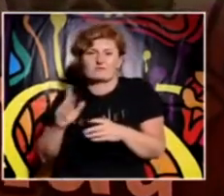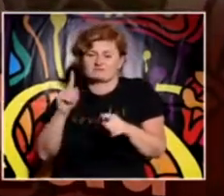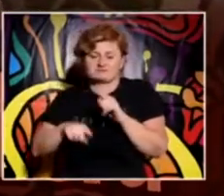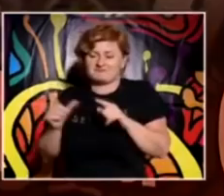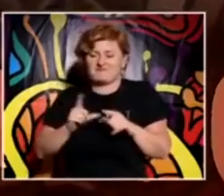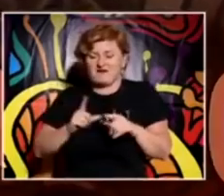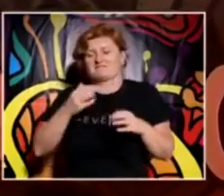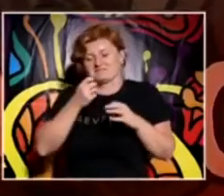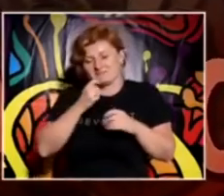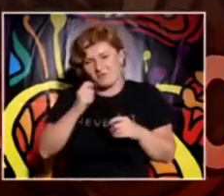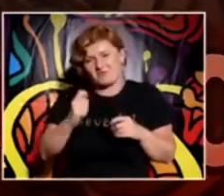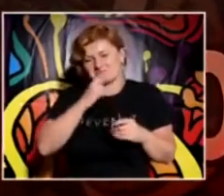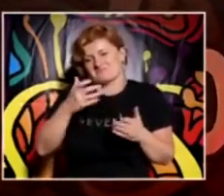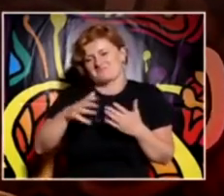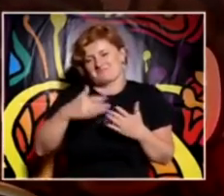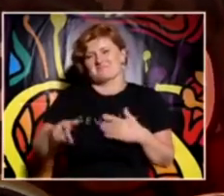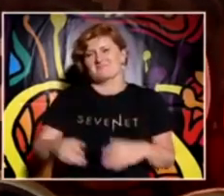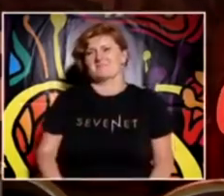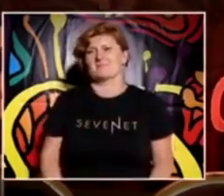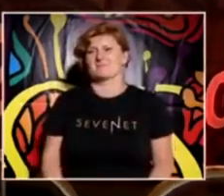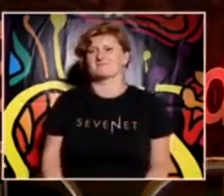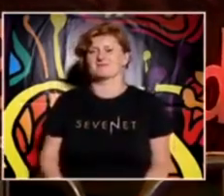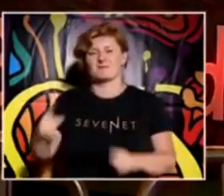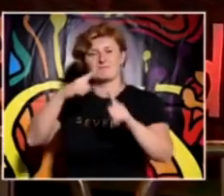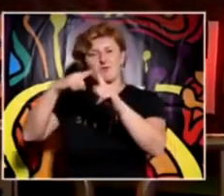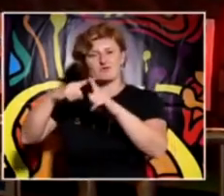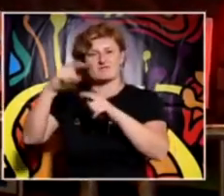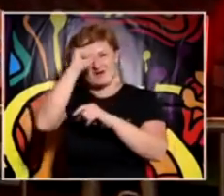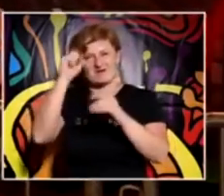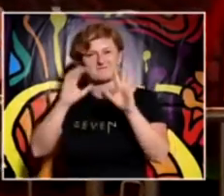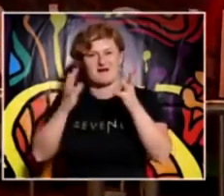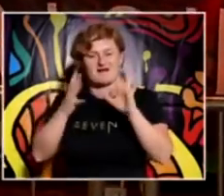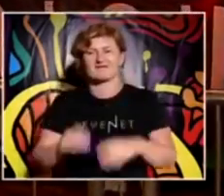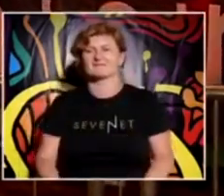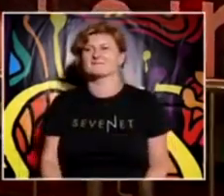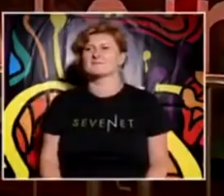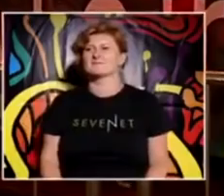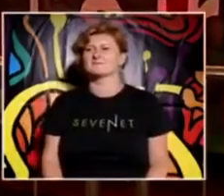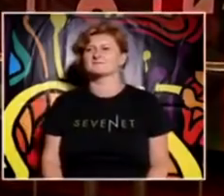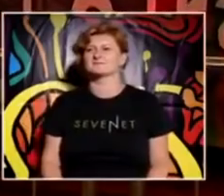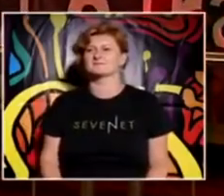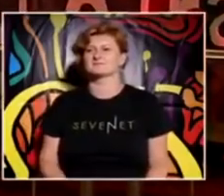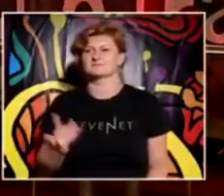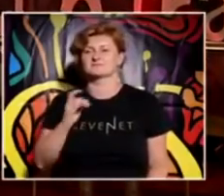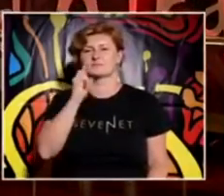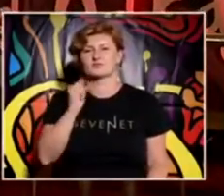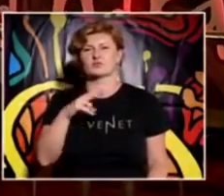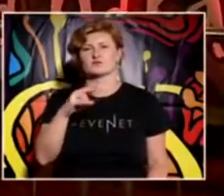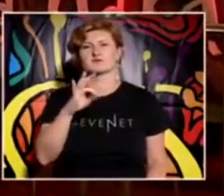Zobaczcie, za pozytywne szaleństwo można tutaj dostać brawa, to jest ważne. U ciebie, Sabina, jak to jest? Czy ty zdarza się tobie być